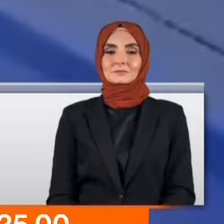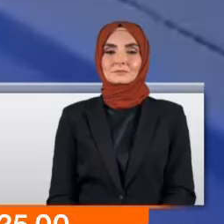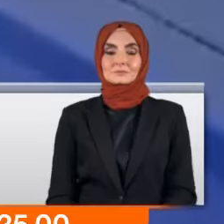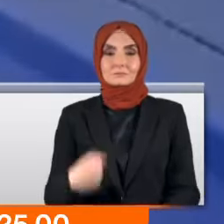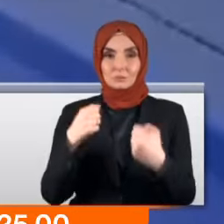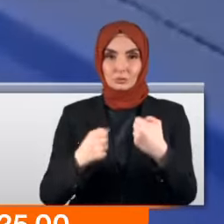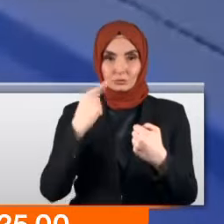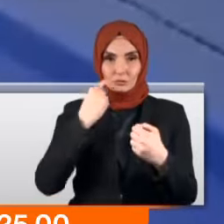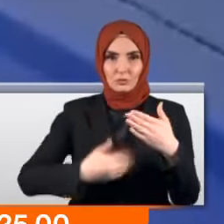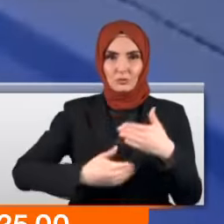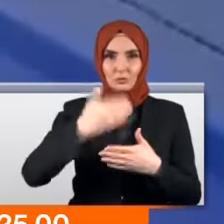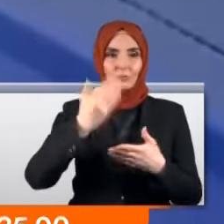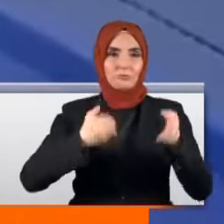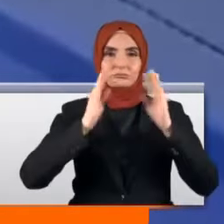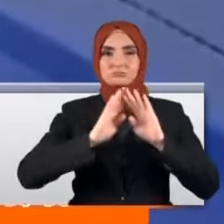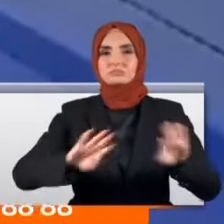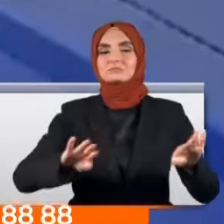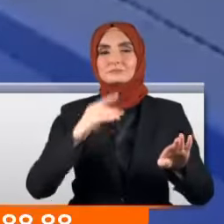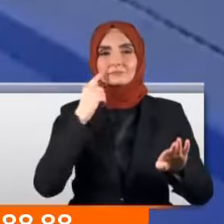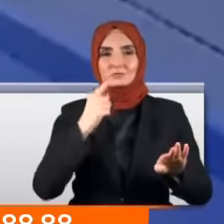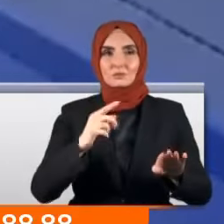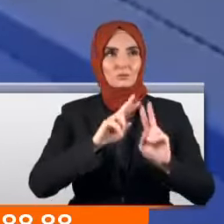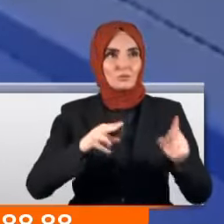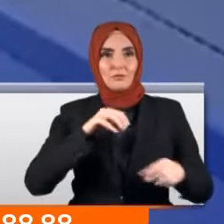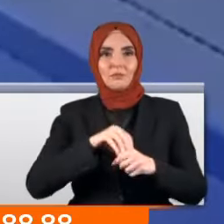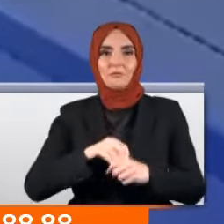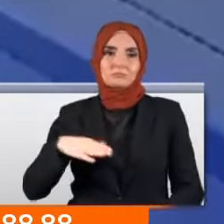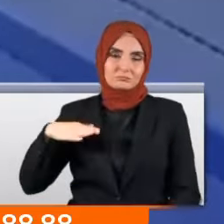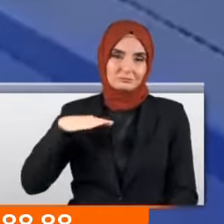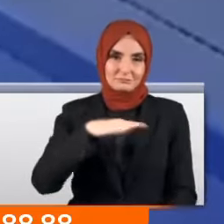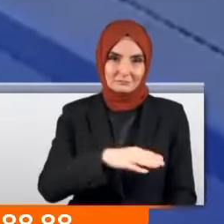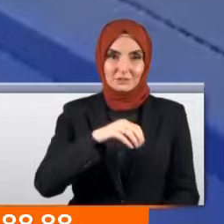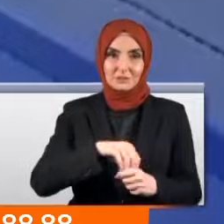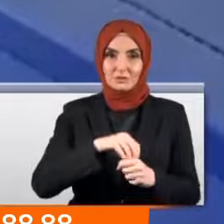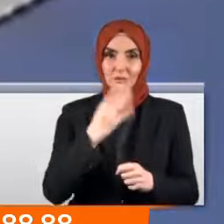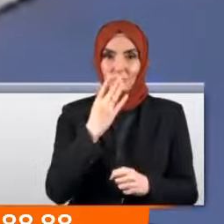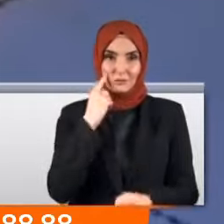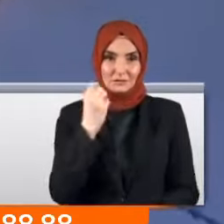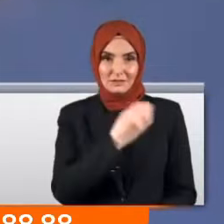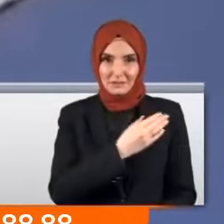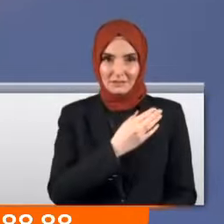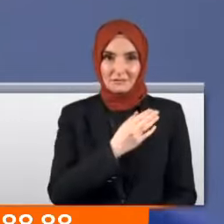Otomobil duvarı yıkıp dükkana daldı, içerideki dört kişi nasıl hayatta kalabildiklerine şaşırdı.